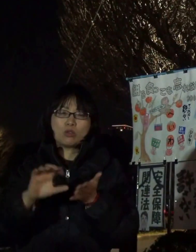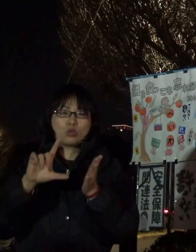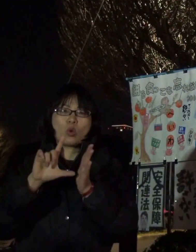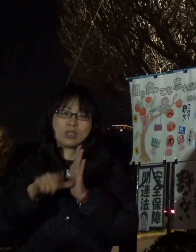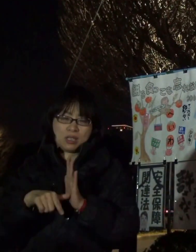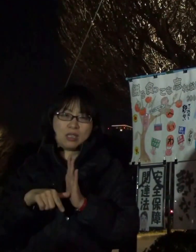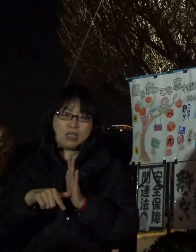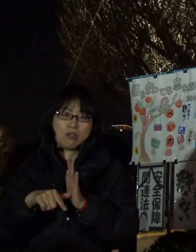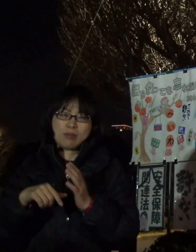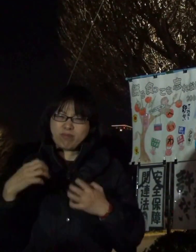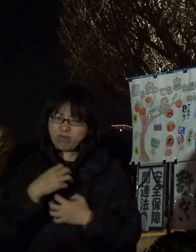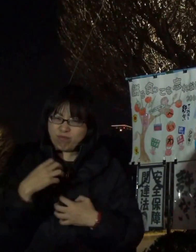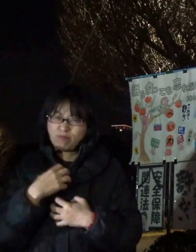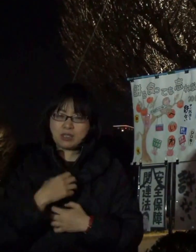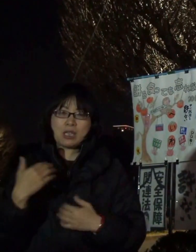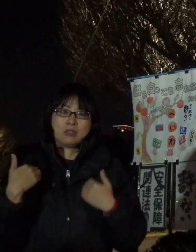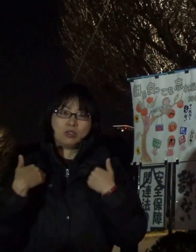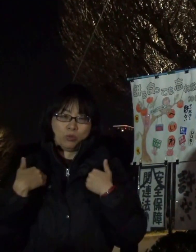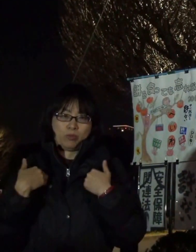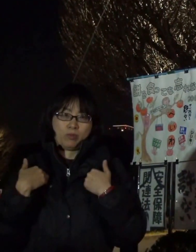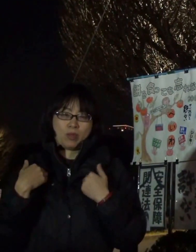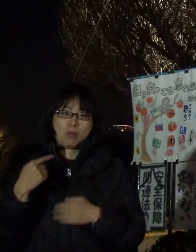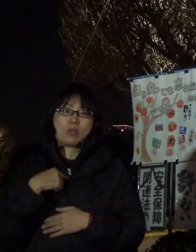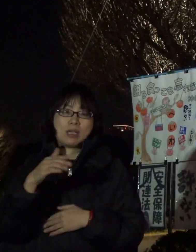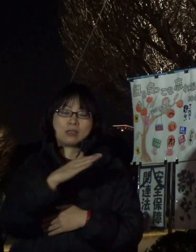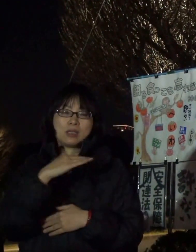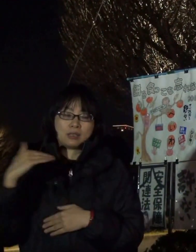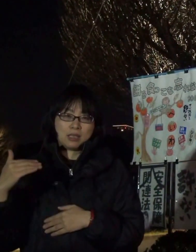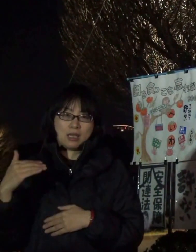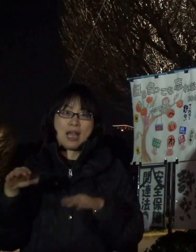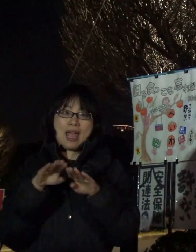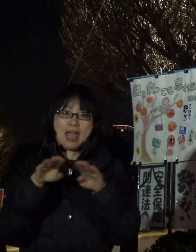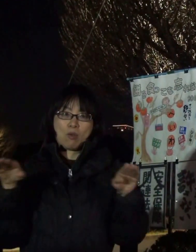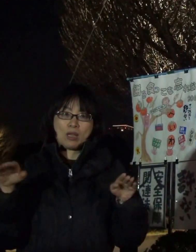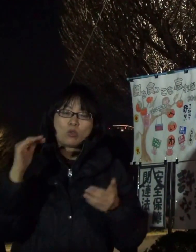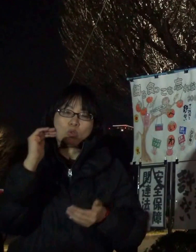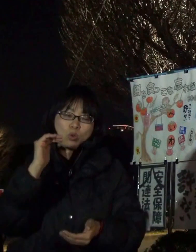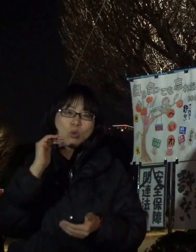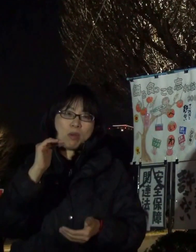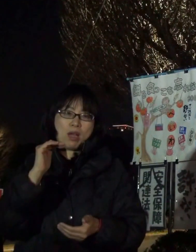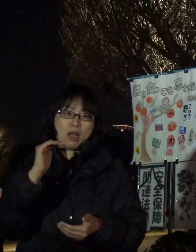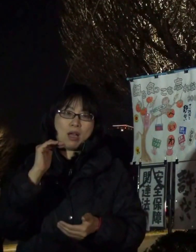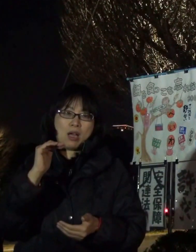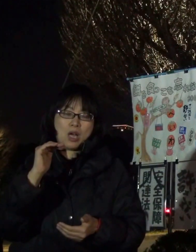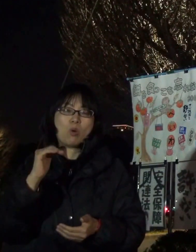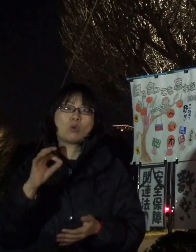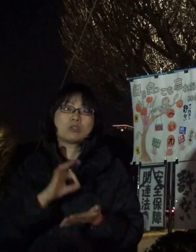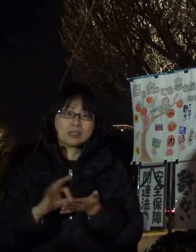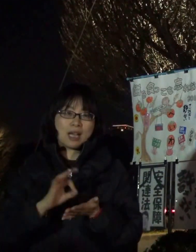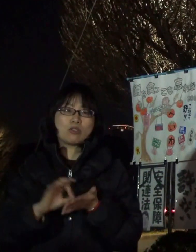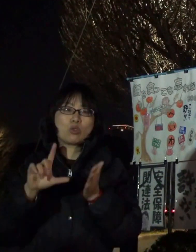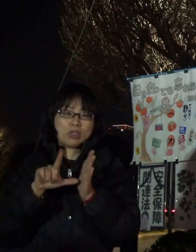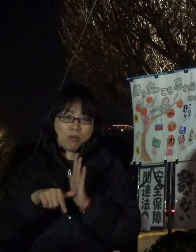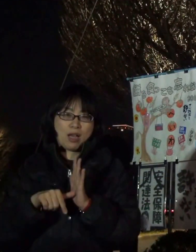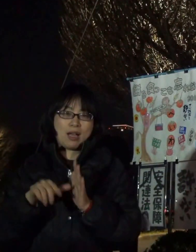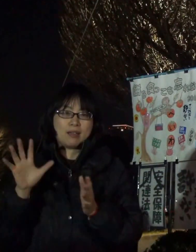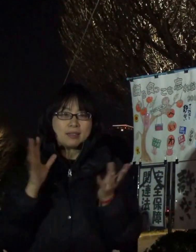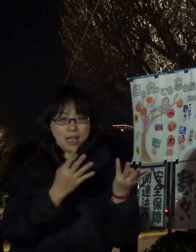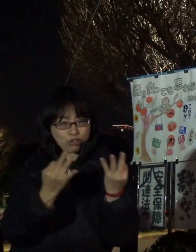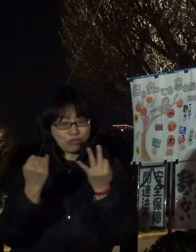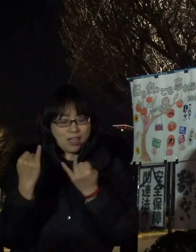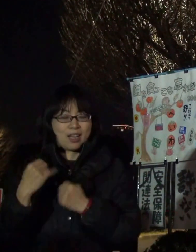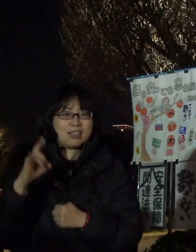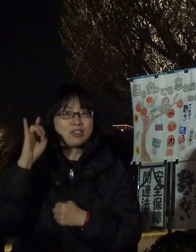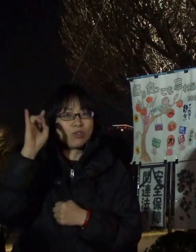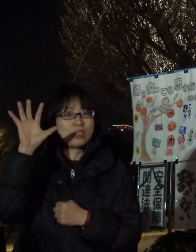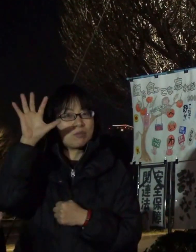私たちが平和っていう言葉をたくさん使うことは、たくさん希望につながるんです。素晴らしい言